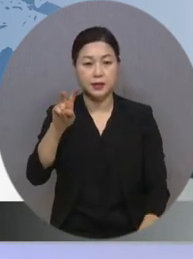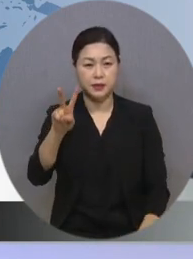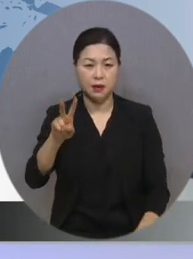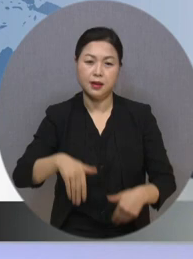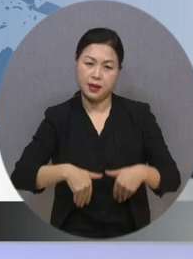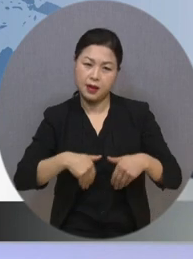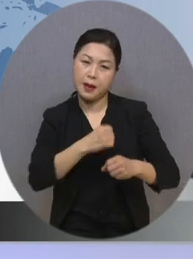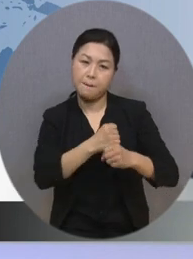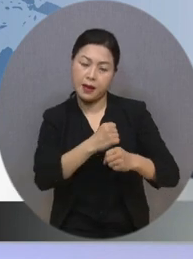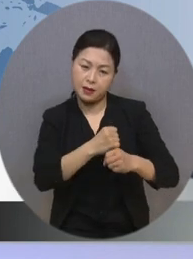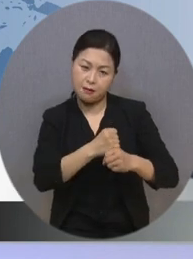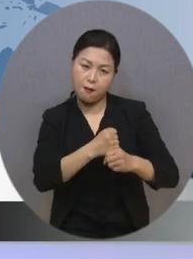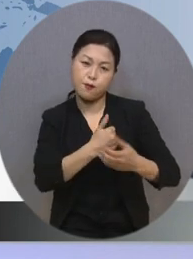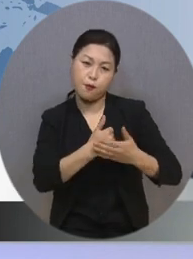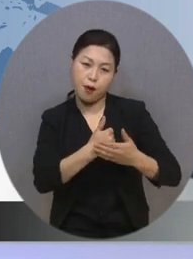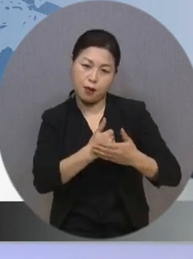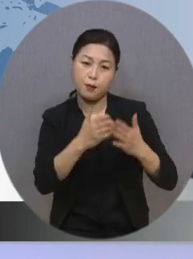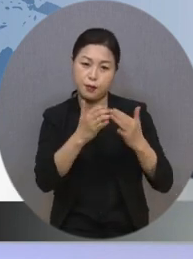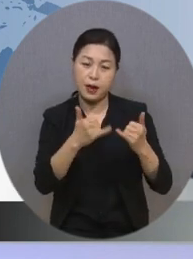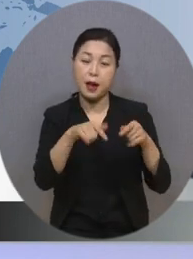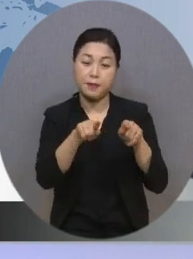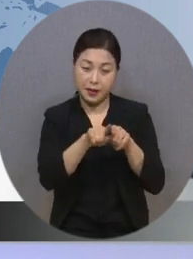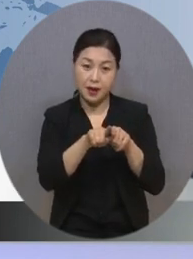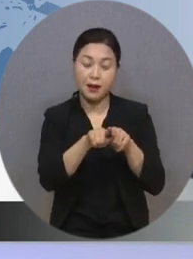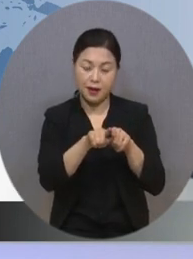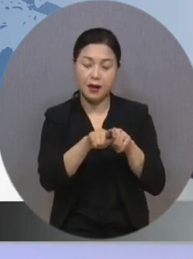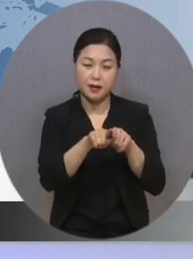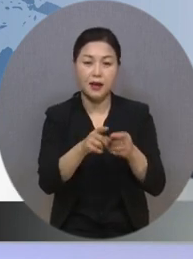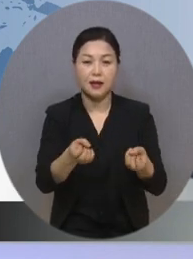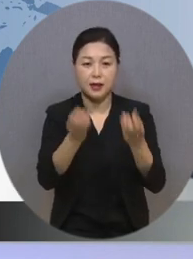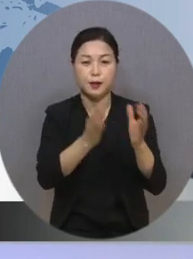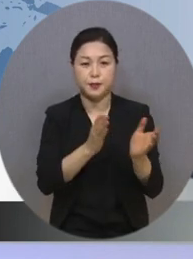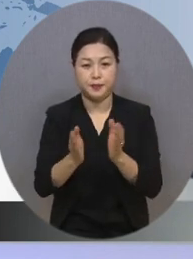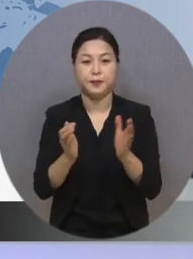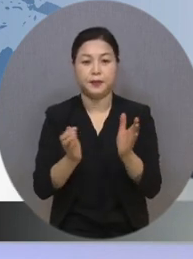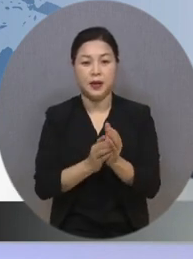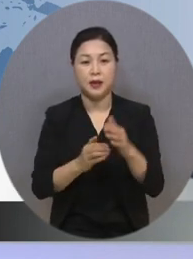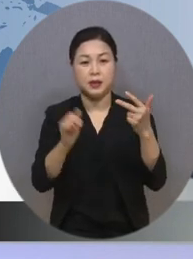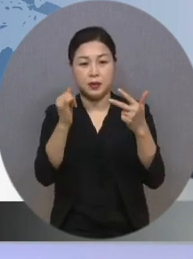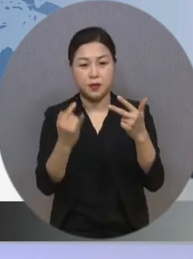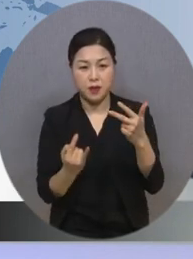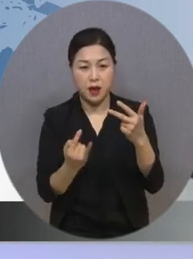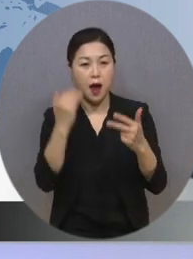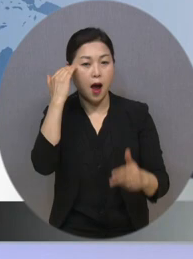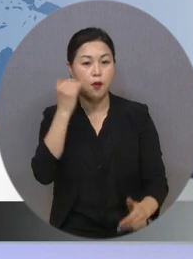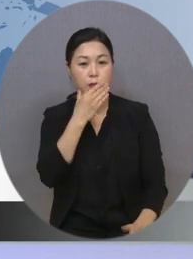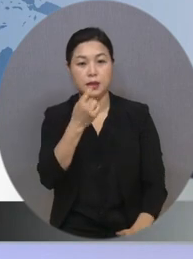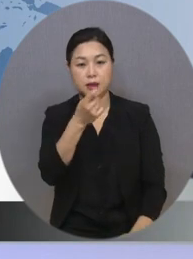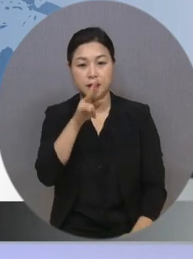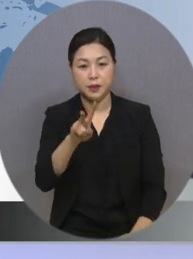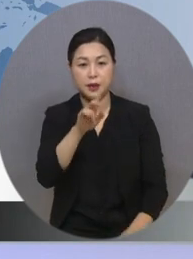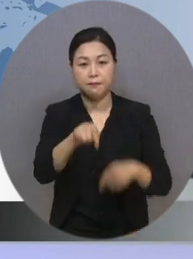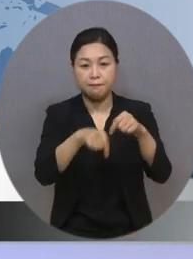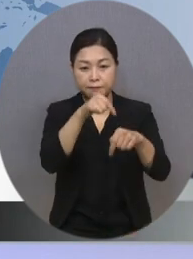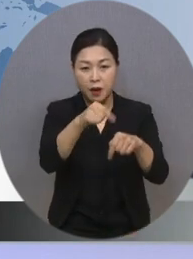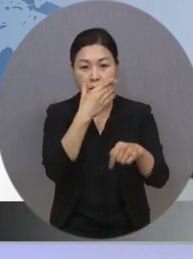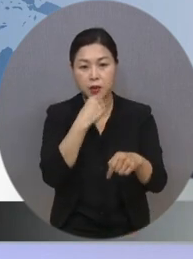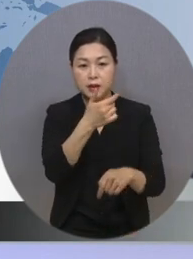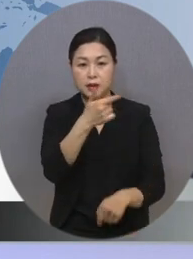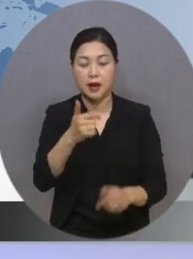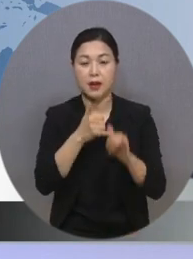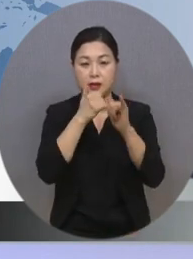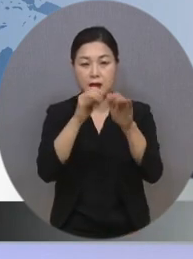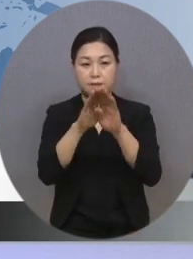만든 분들과 함께하는 자리를 마련했습니다. 제7회 대한민국 복지TV 나눔 실천 복지 대상이